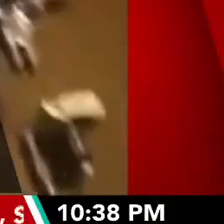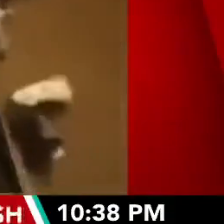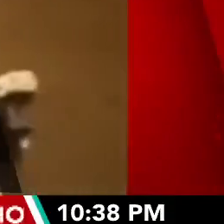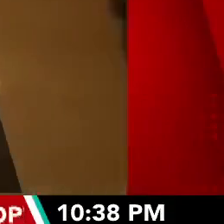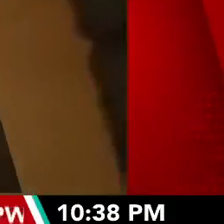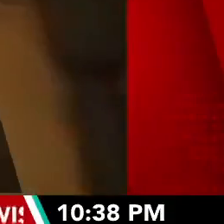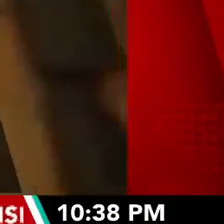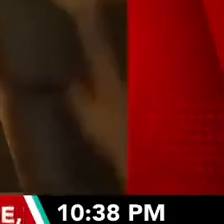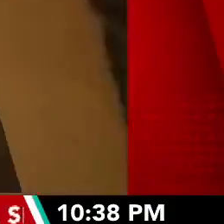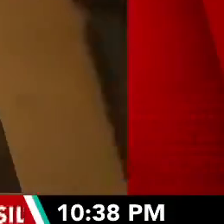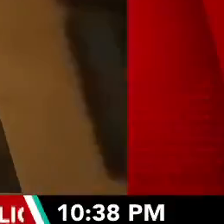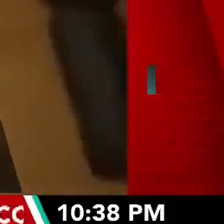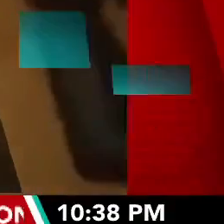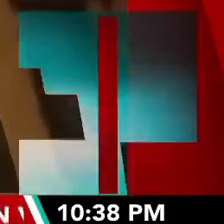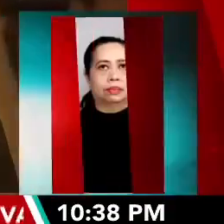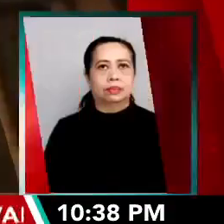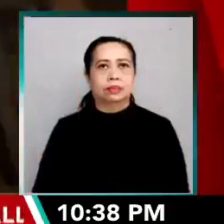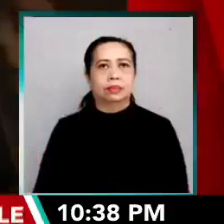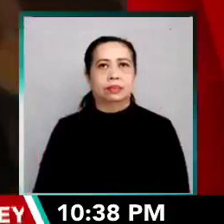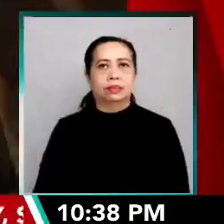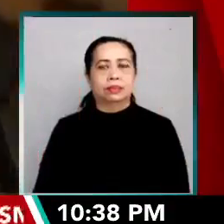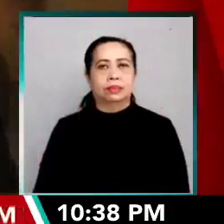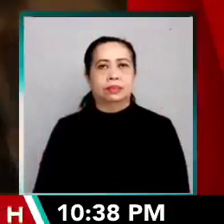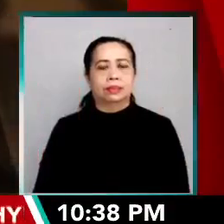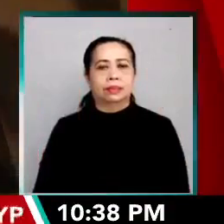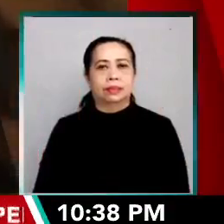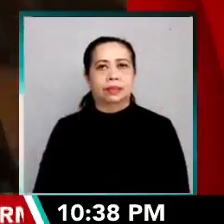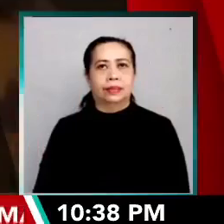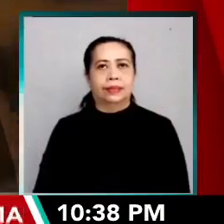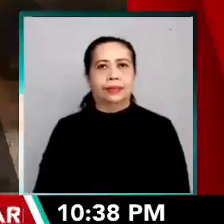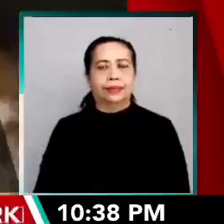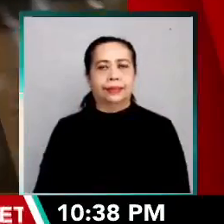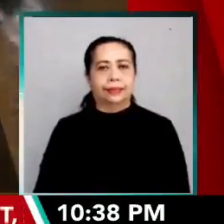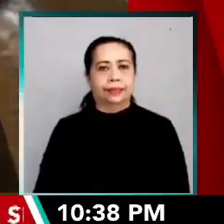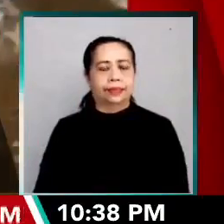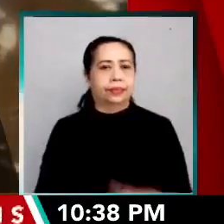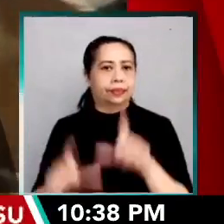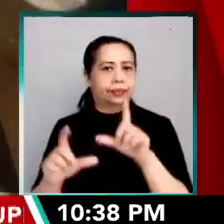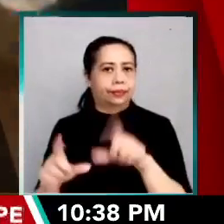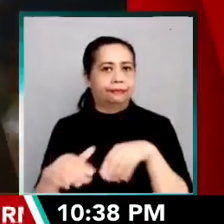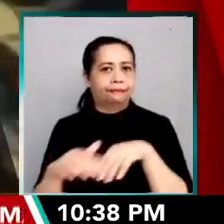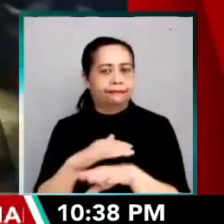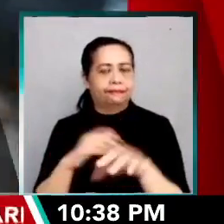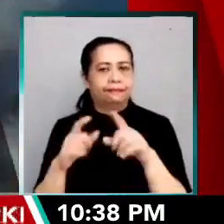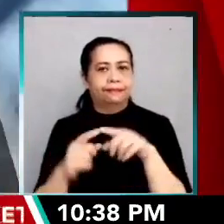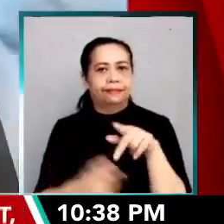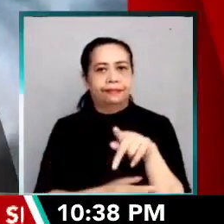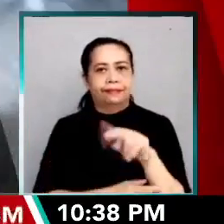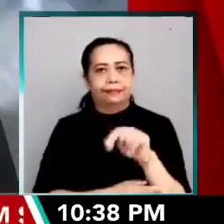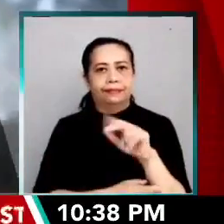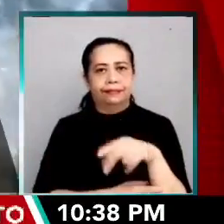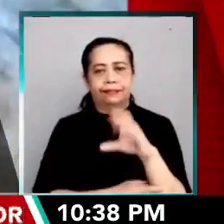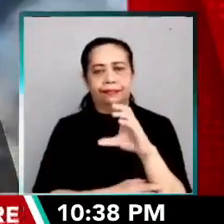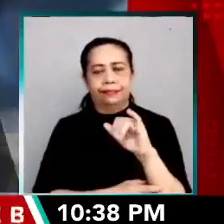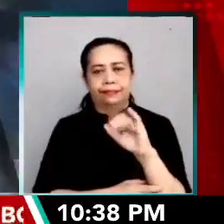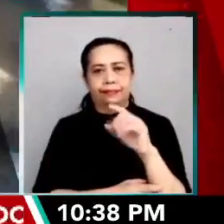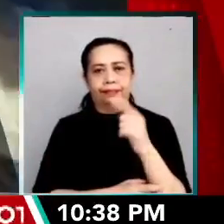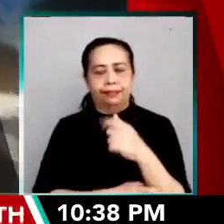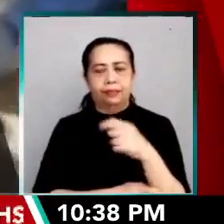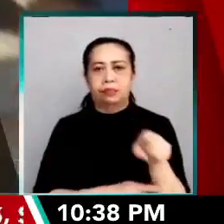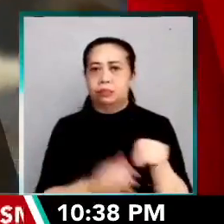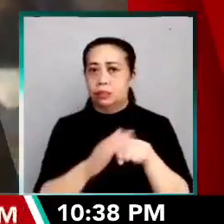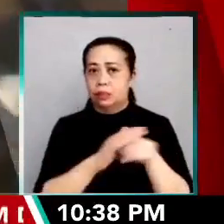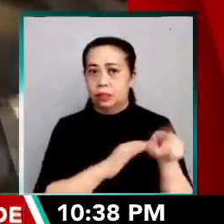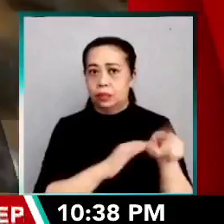ang Taiwanese national na si Zhang Zhang Xiaodong na subject ng operasyon ng PNP CIDG. Pugante raw ito at